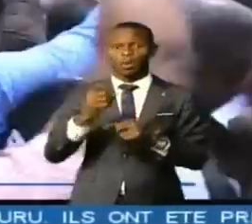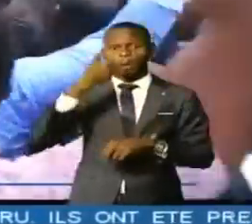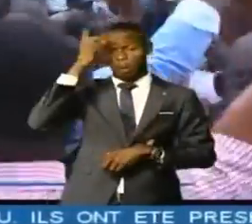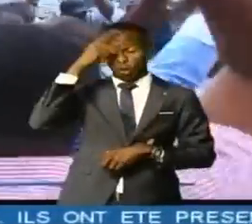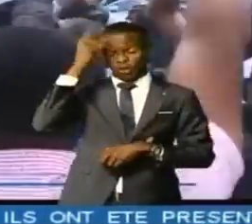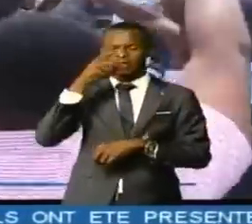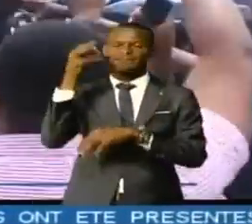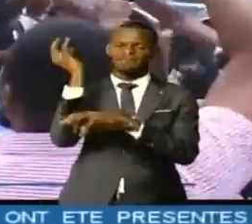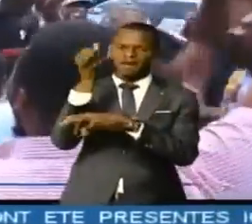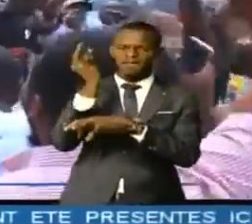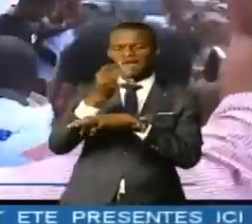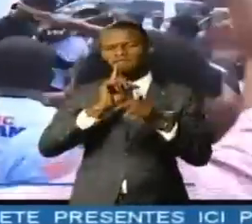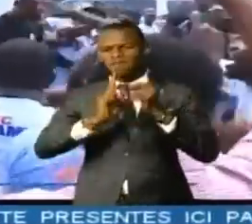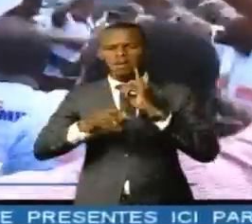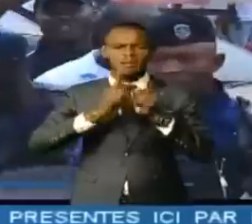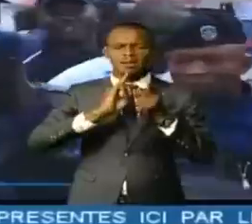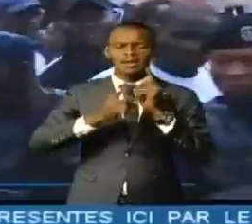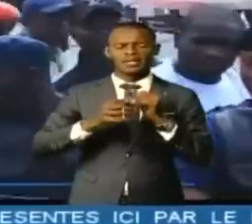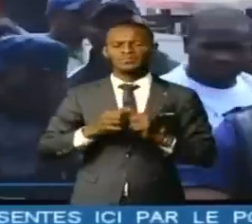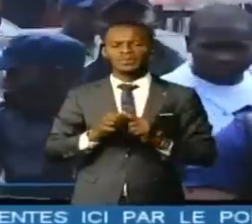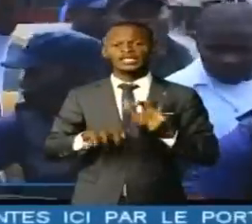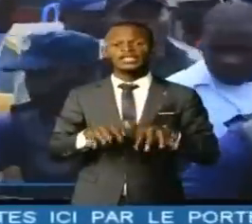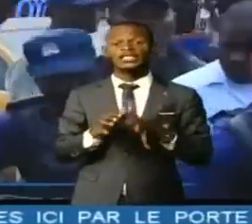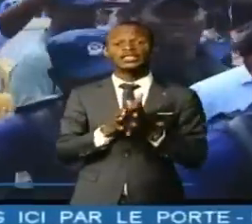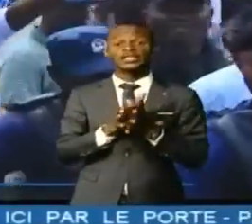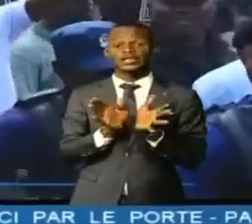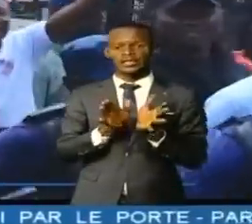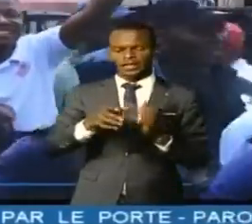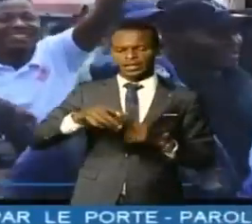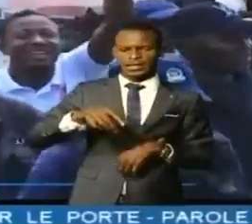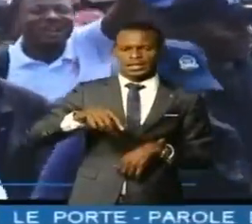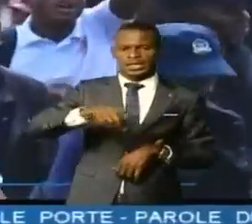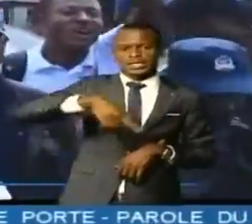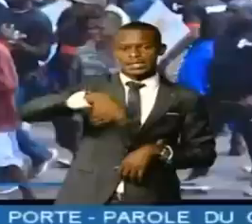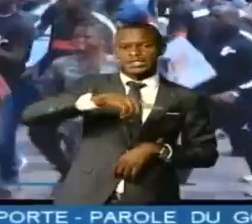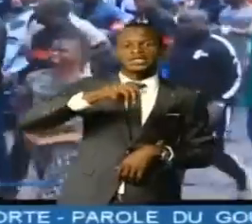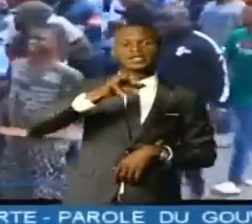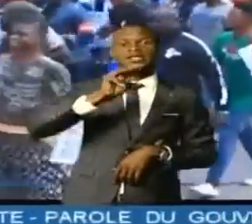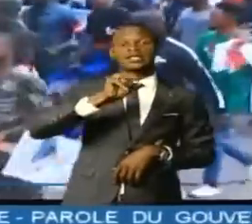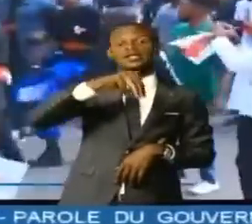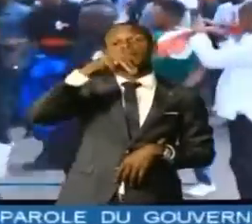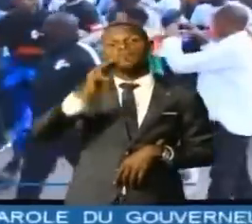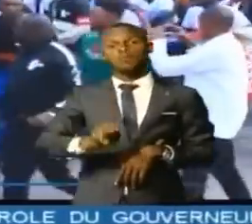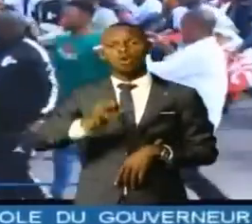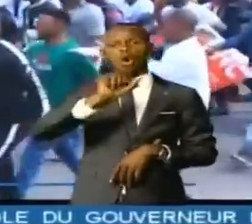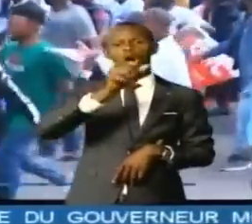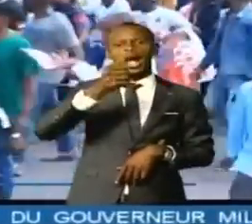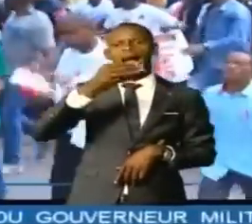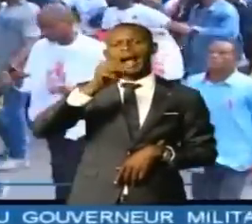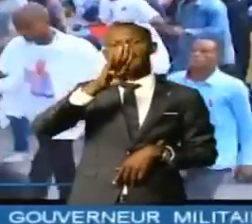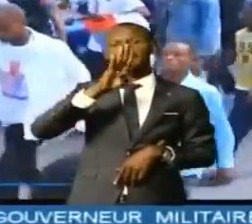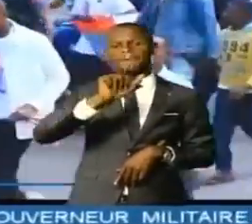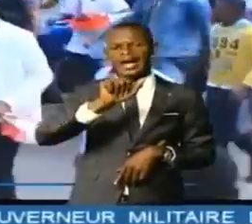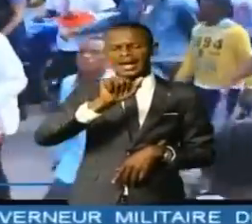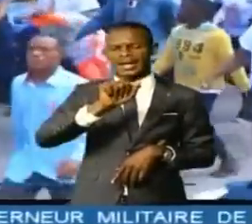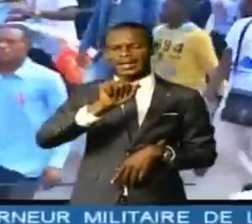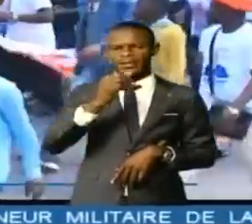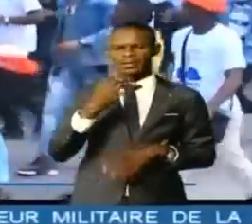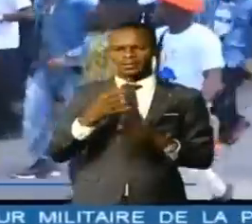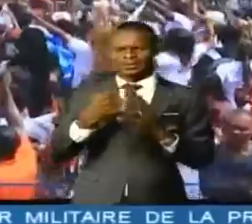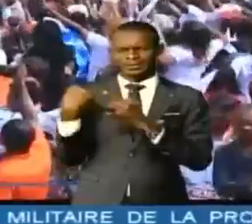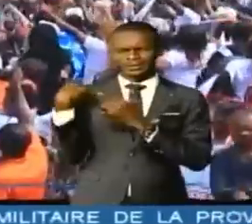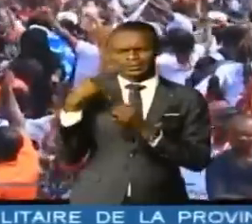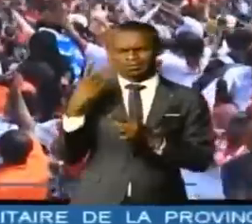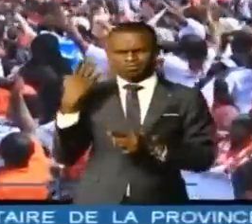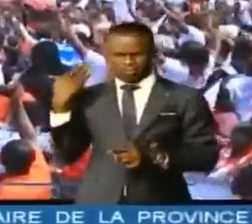l'INC Mohamba a entamé depuis belle lurette cette ronde de redynamisation et restructuration du parti en prévision